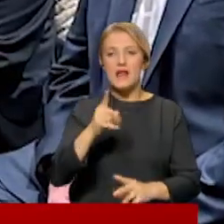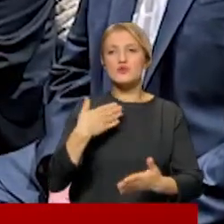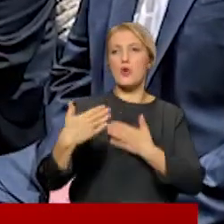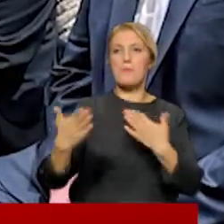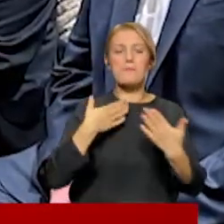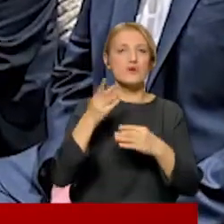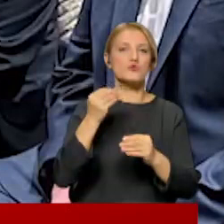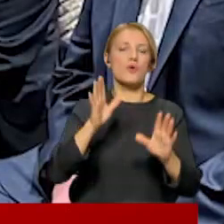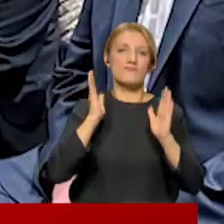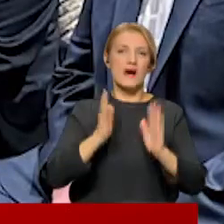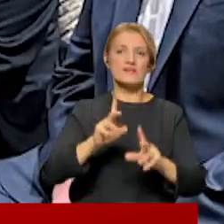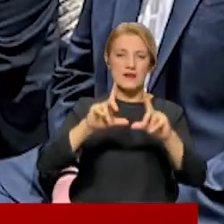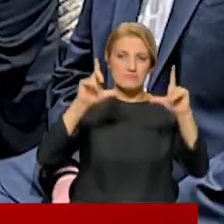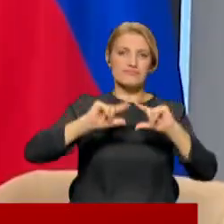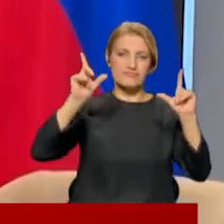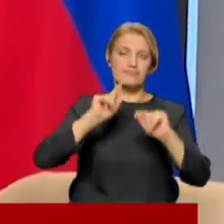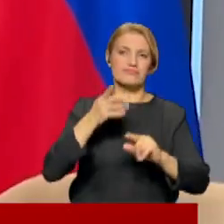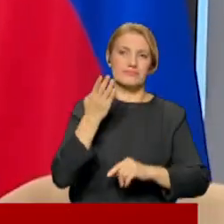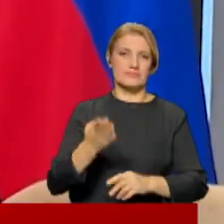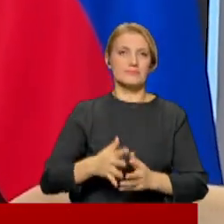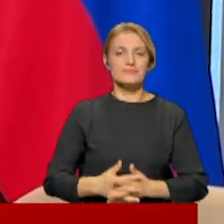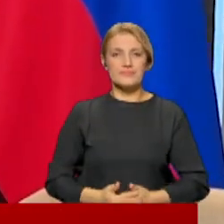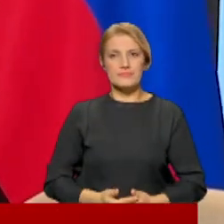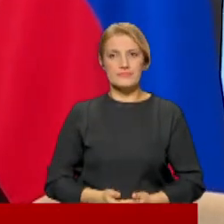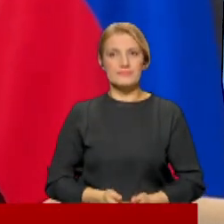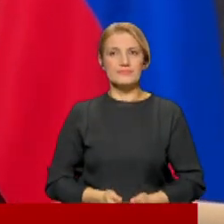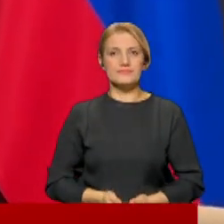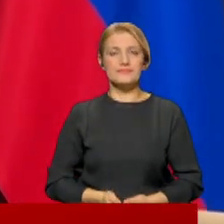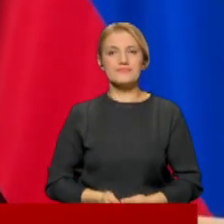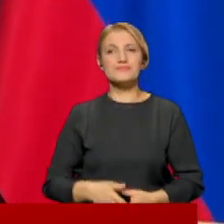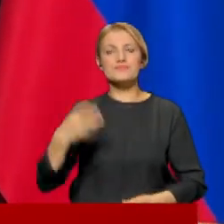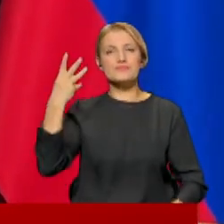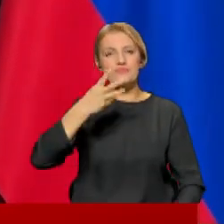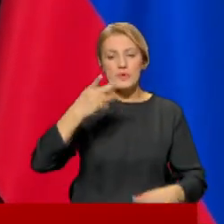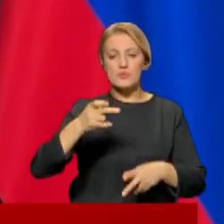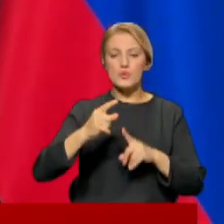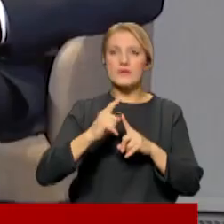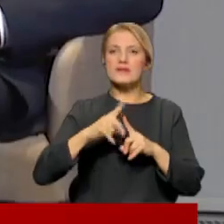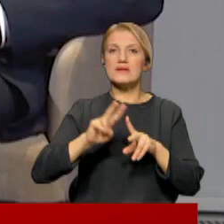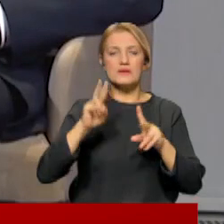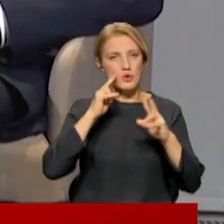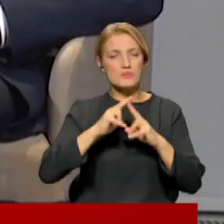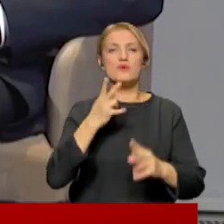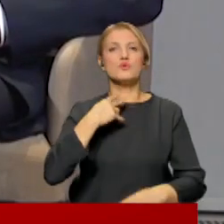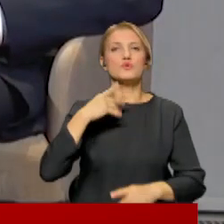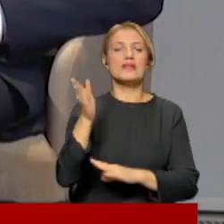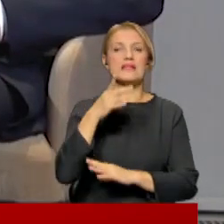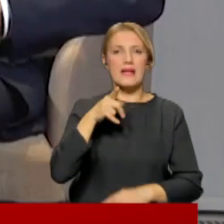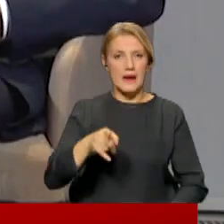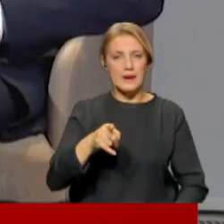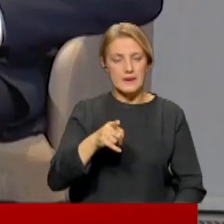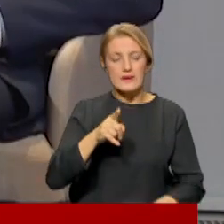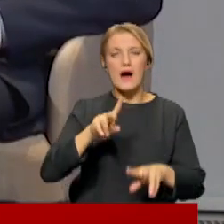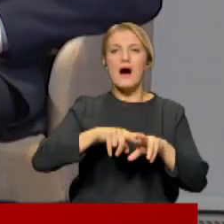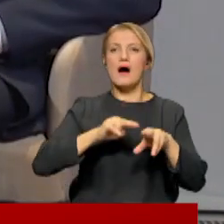sohbeti de en çok konuşulan karelerden biri oldu erdoğan-putin görüşmesinde Rus Lider Akkuyu nükleer